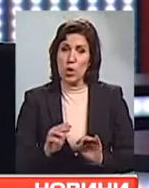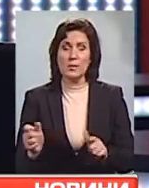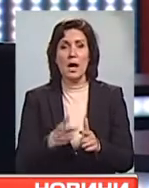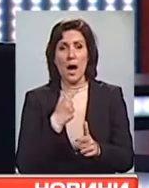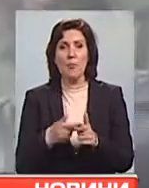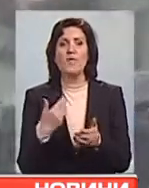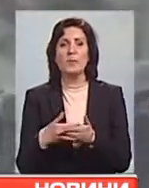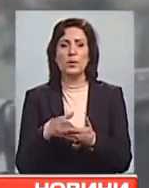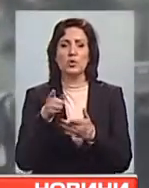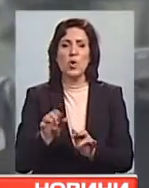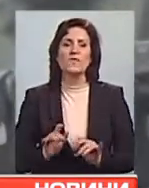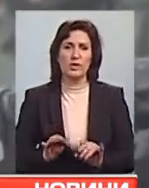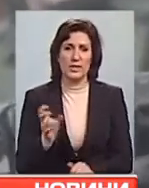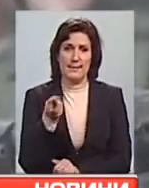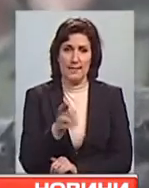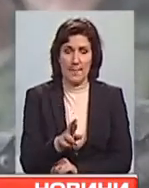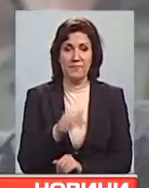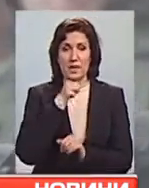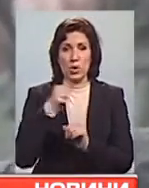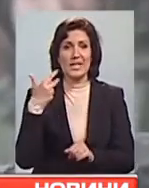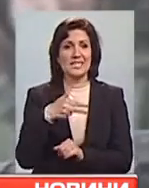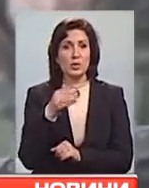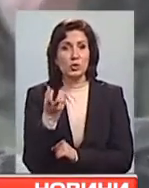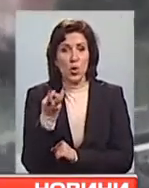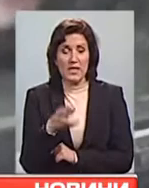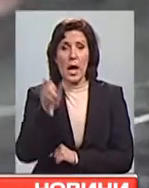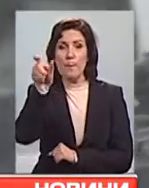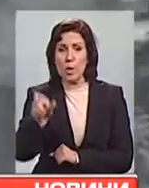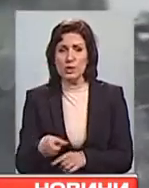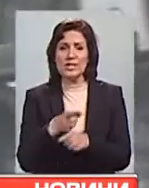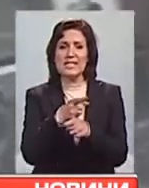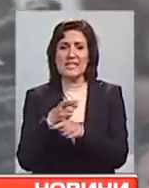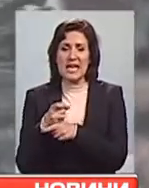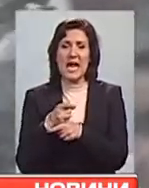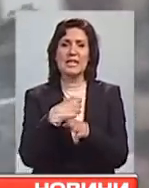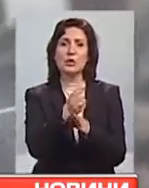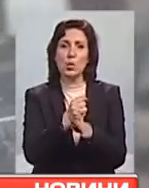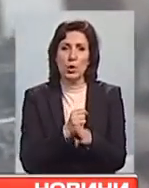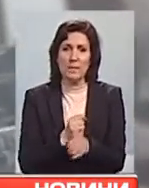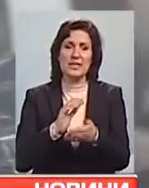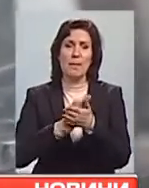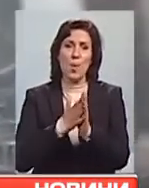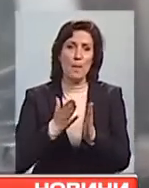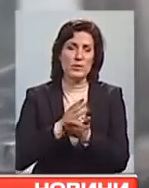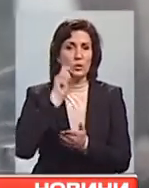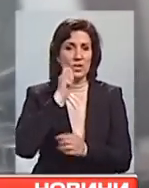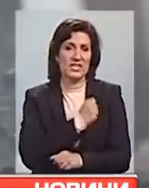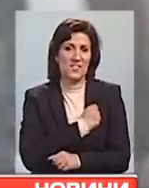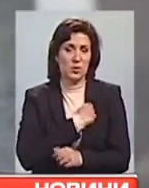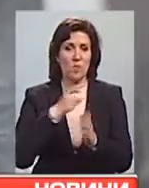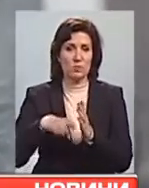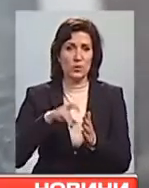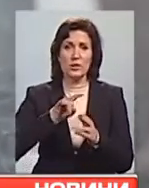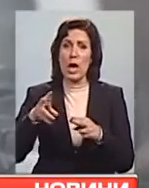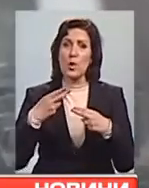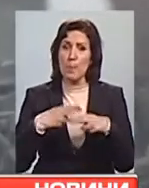в підозрі його вчинення. Торік, 30 жовтня, Пореченков стріляли із кулемета в напрямку позиції українських військових у